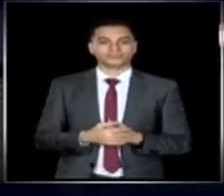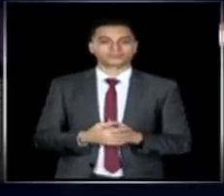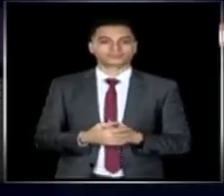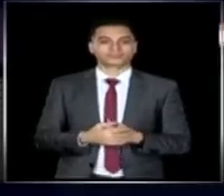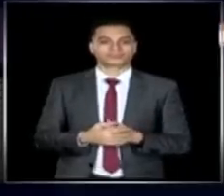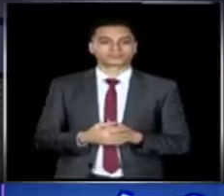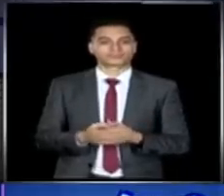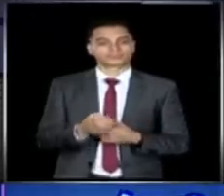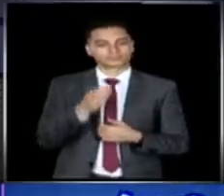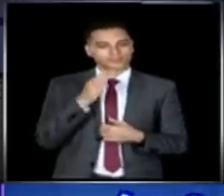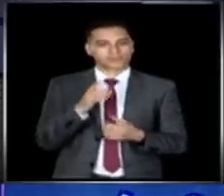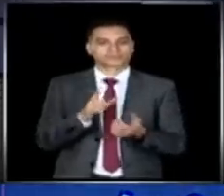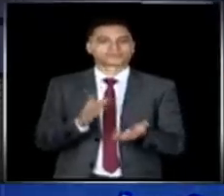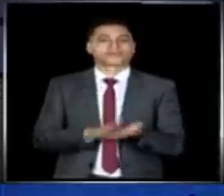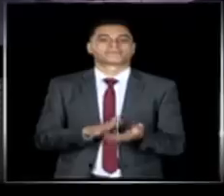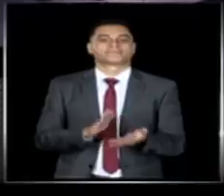إجابة صحيحة.